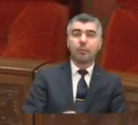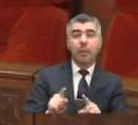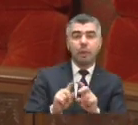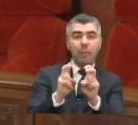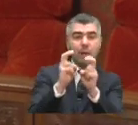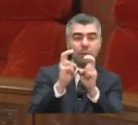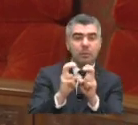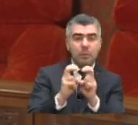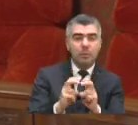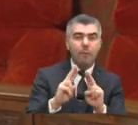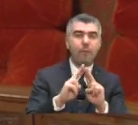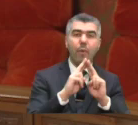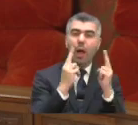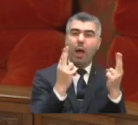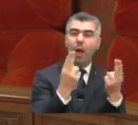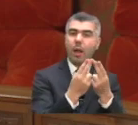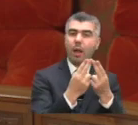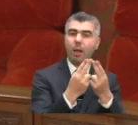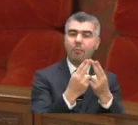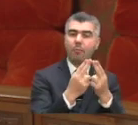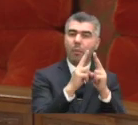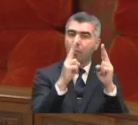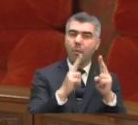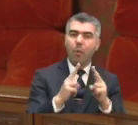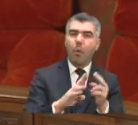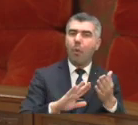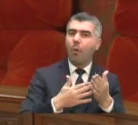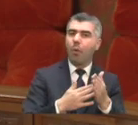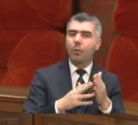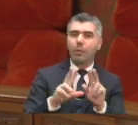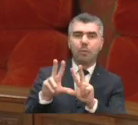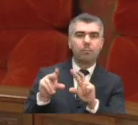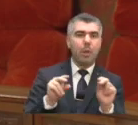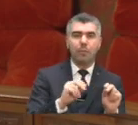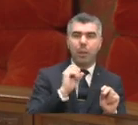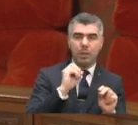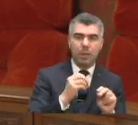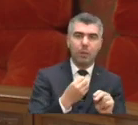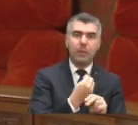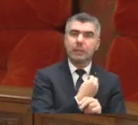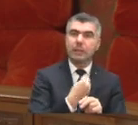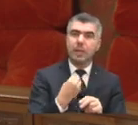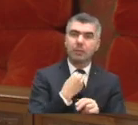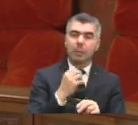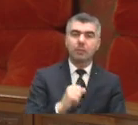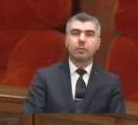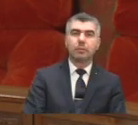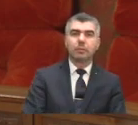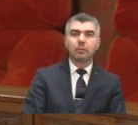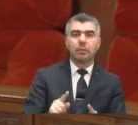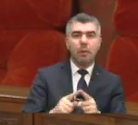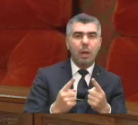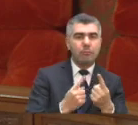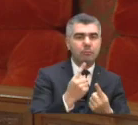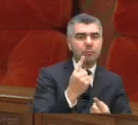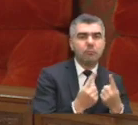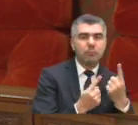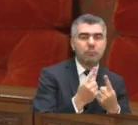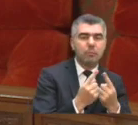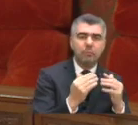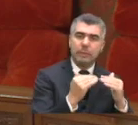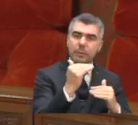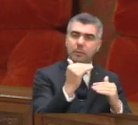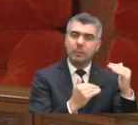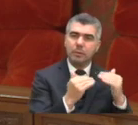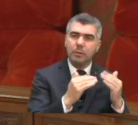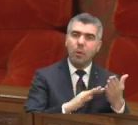معضلة عالمية، العالم كله كيشهد هذا النقص في الموارد البشرية ديال القطاع ديال الصحة، ولهذا كاين فيها تجاذبات وتقاطبات ما بين